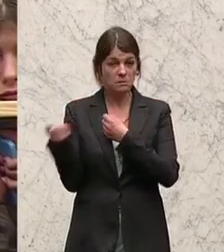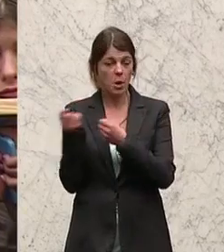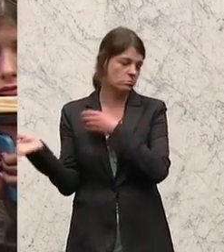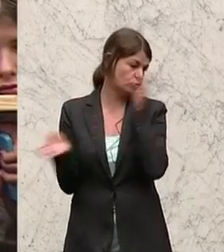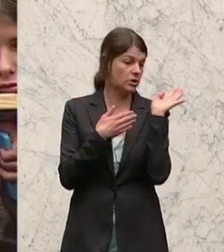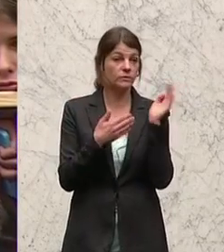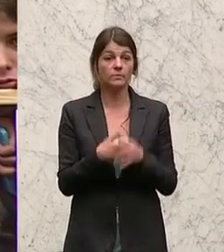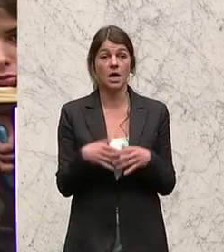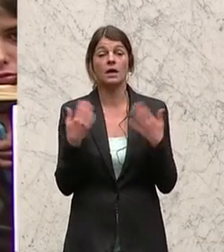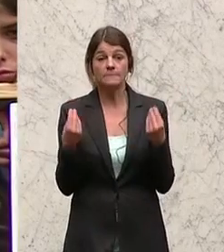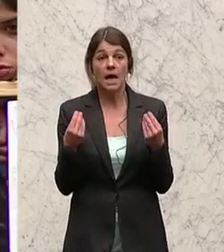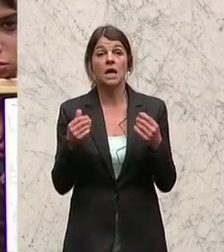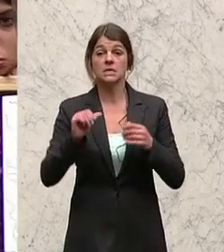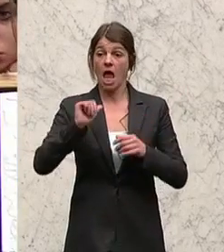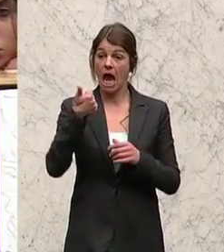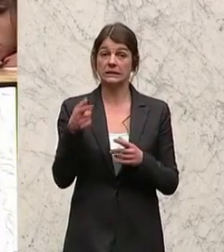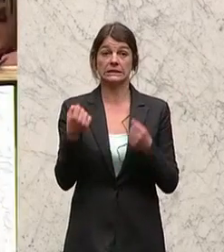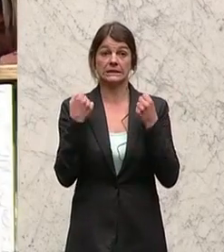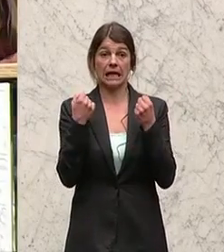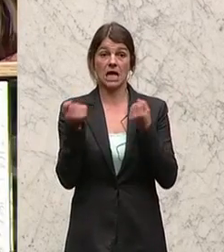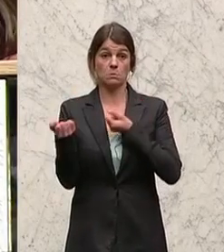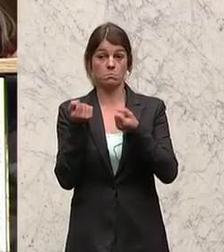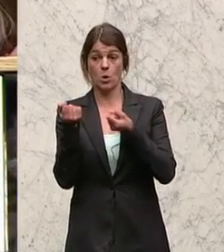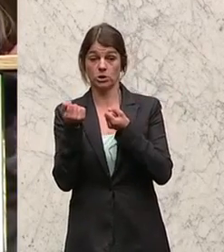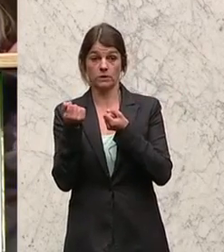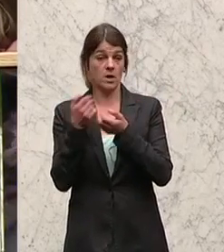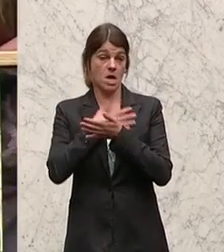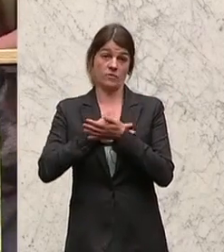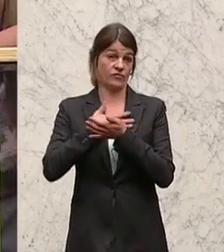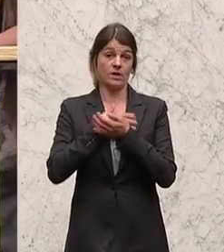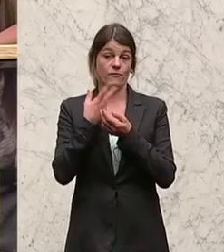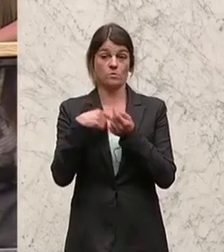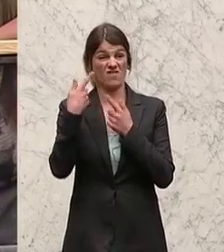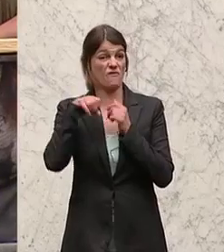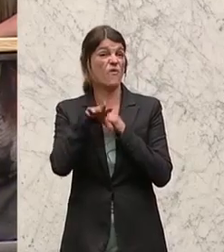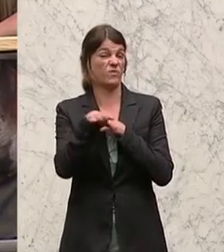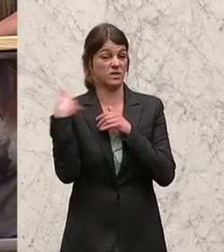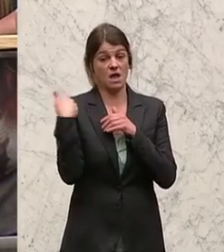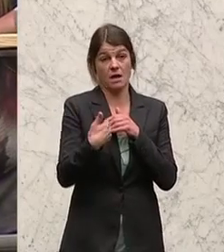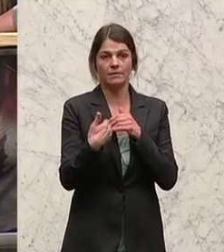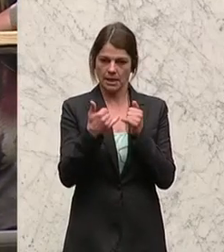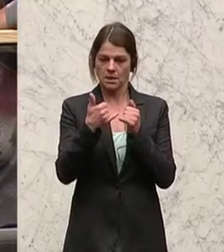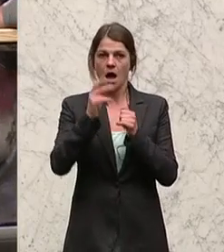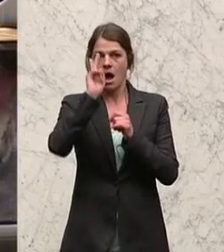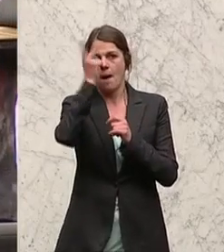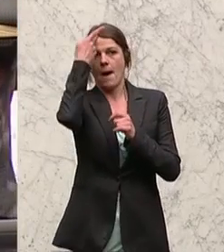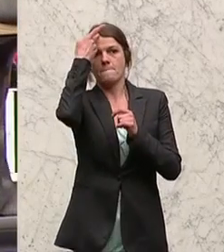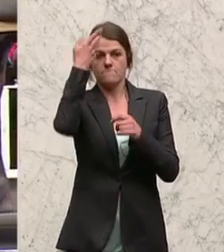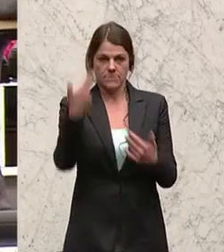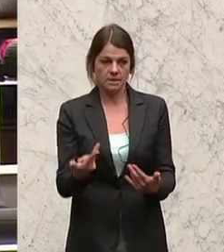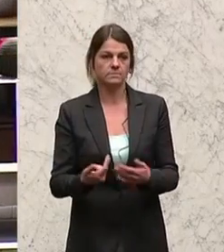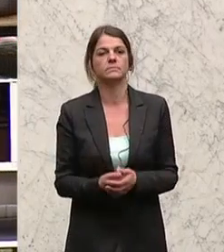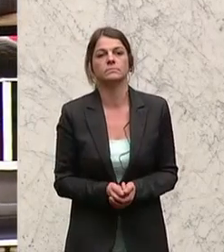und erst dieses sicherheitspolitische Trauma des Jahres 2015 hat zu einem gewissen Umdenken geführt.